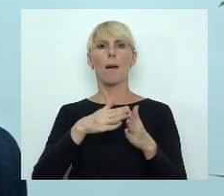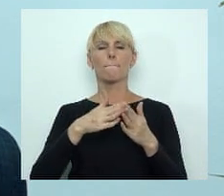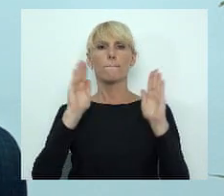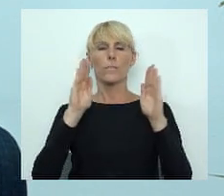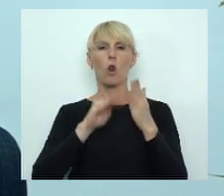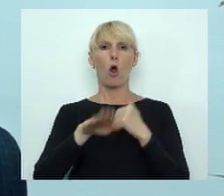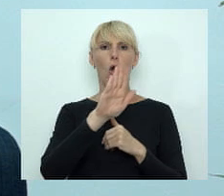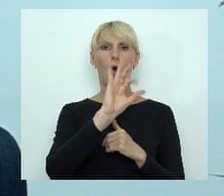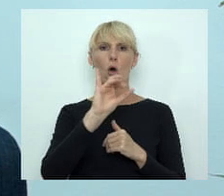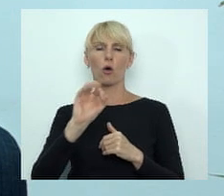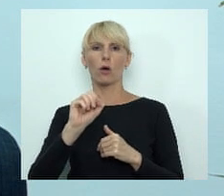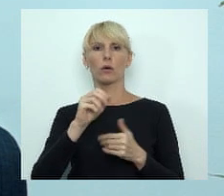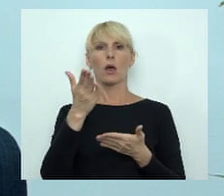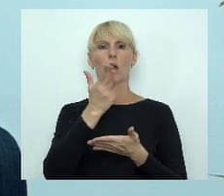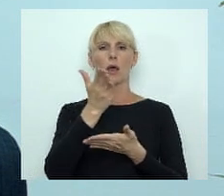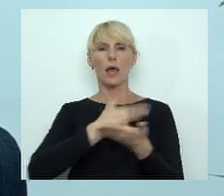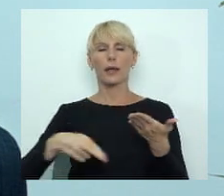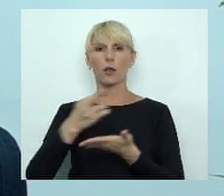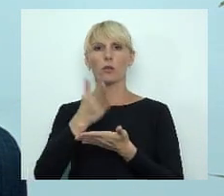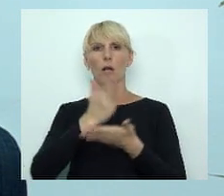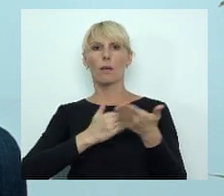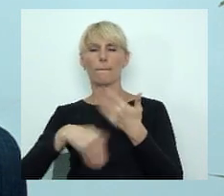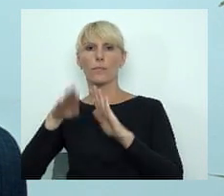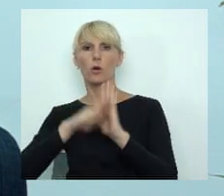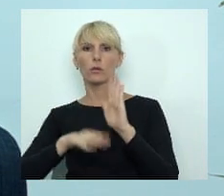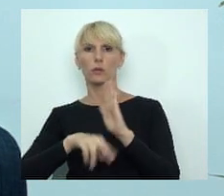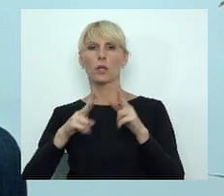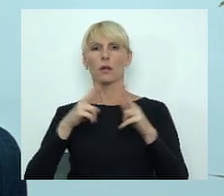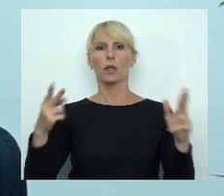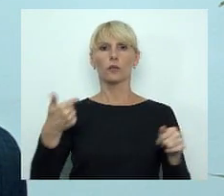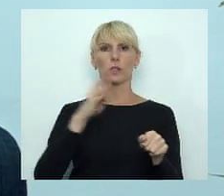stronie Regionalnego Programu Operacyjnego Województwa Łódzkiego na lata